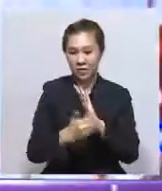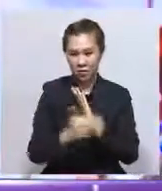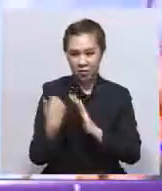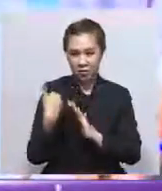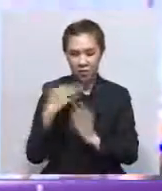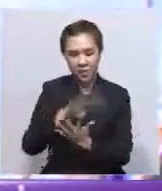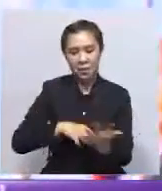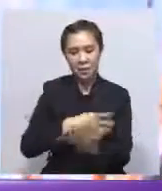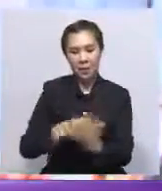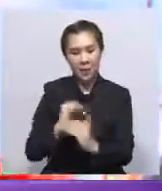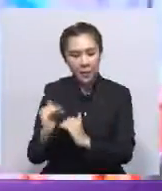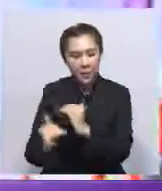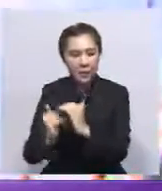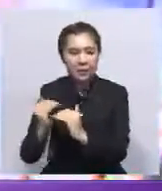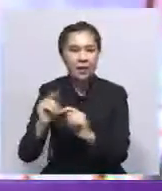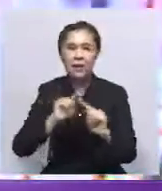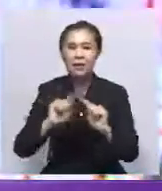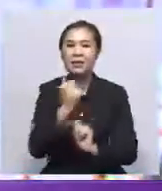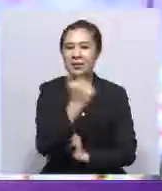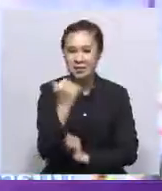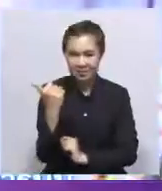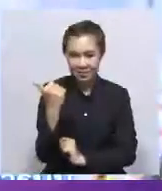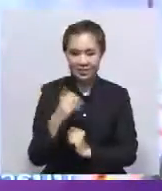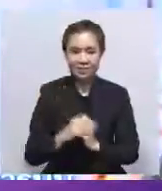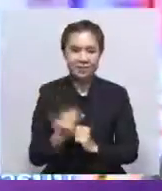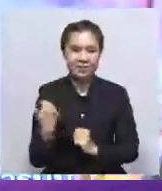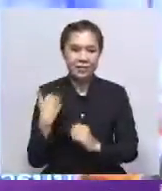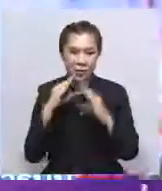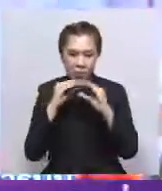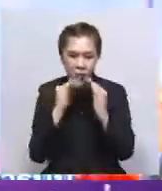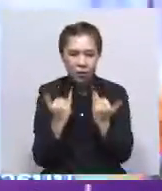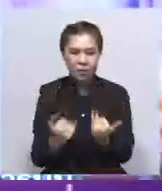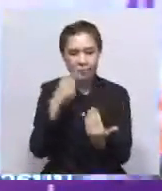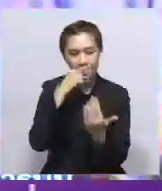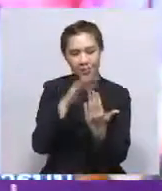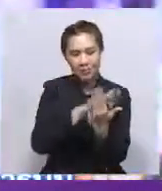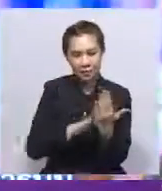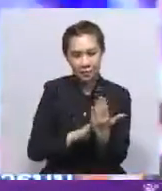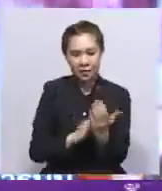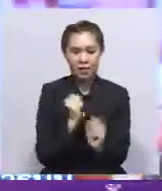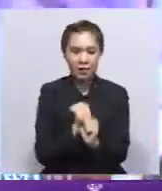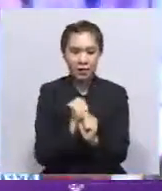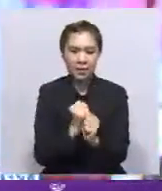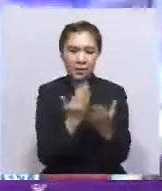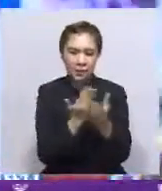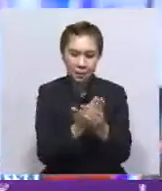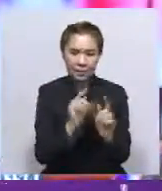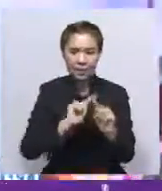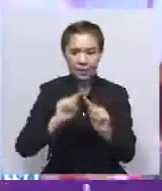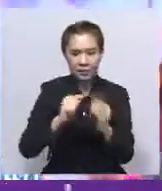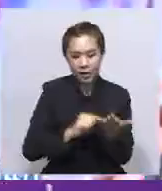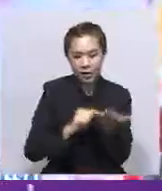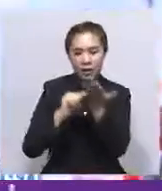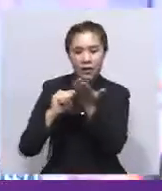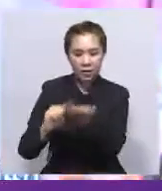แผนพัฒนาโครงสร้างพื้นฐานด้านอื่นเพิ่มเติมการประชุมในครั้งนี้เป็นโอกาสที่ไทยได้นำเสนอแผนงานและย้ำความจำเป็นด้าน